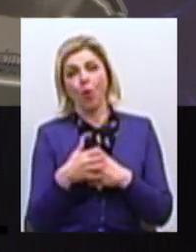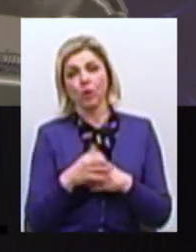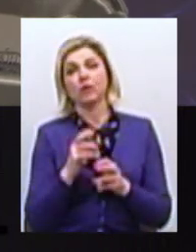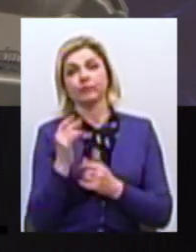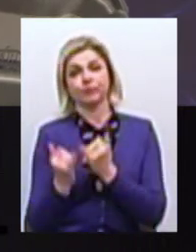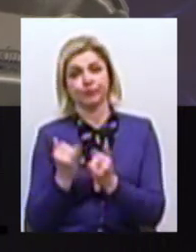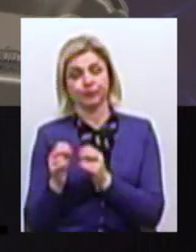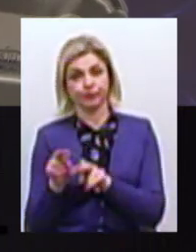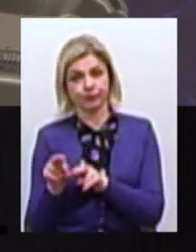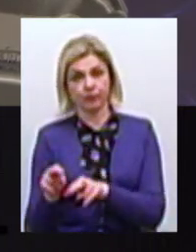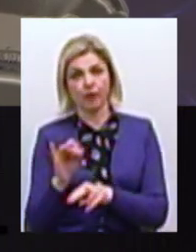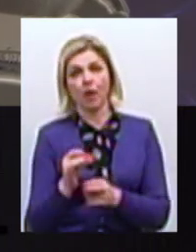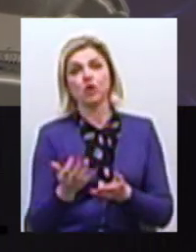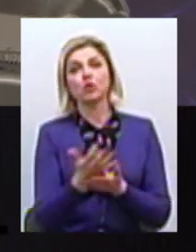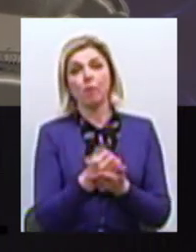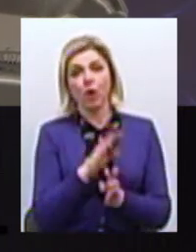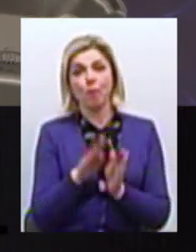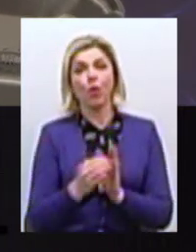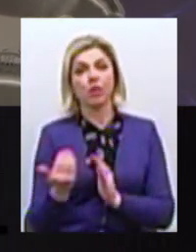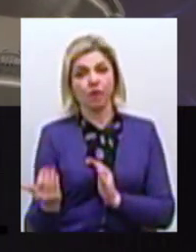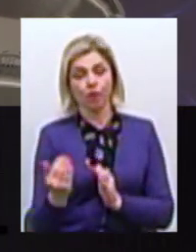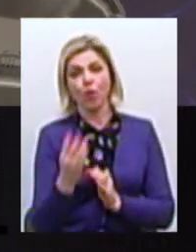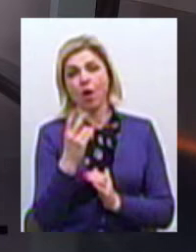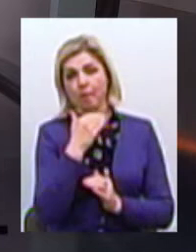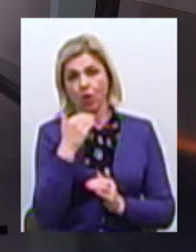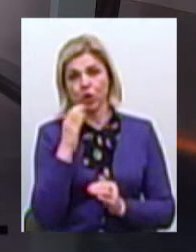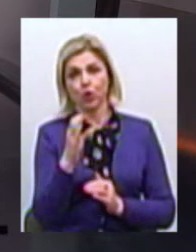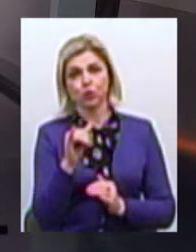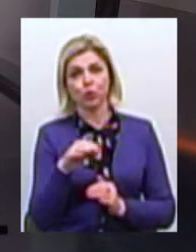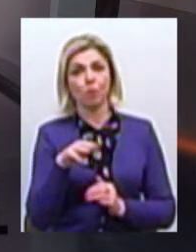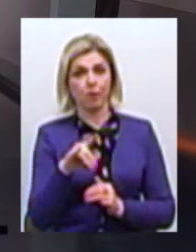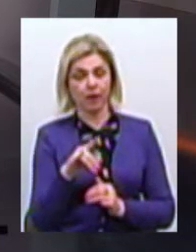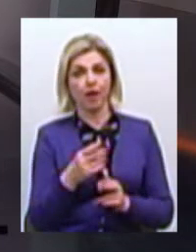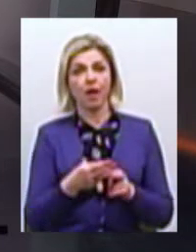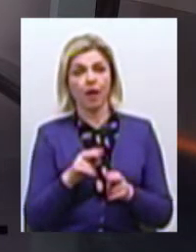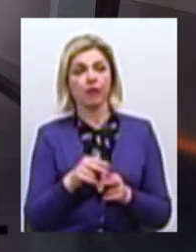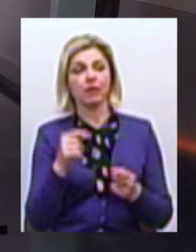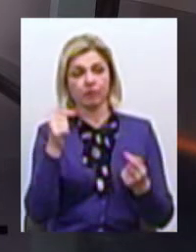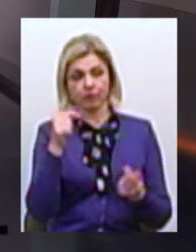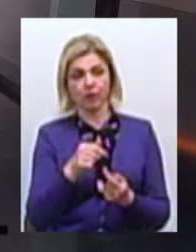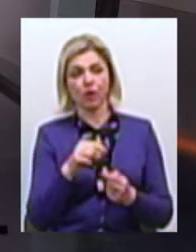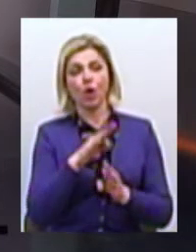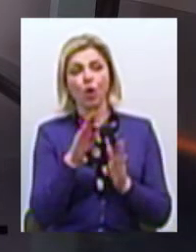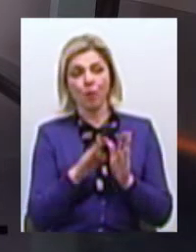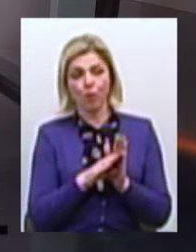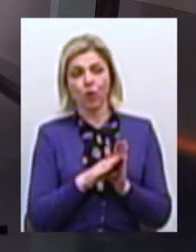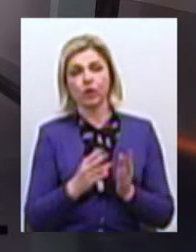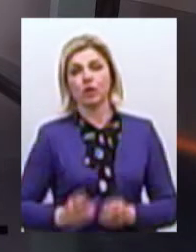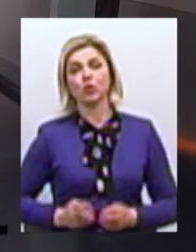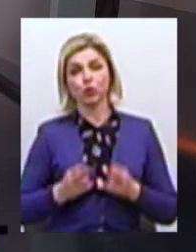предприятия. И под него собирались деньги, и немалые суммы. Если не помиляюсь, это подпадает певною мірою под ознаки злочину. Вы